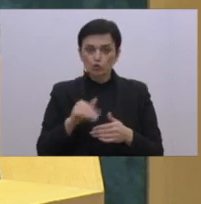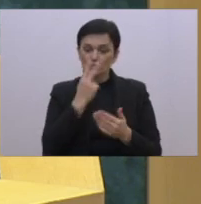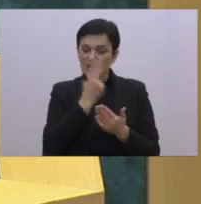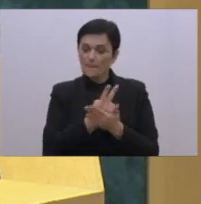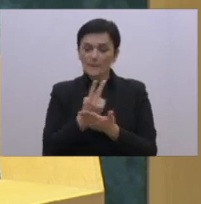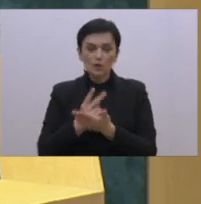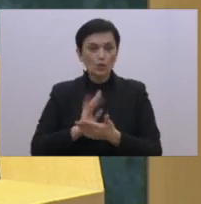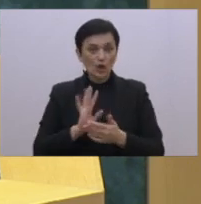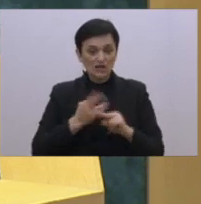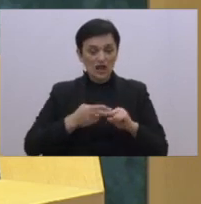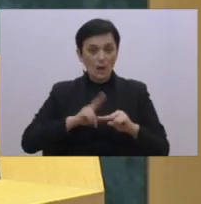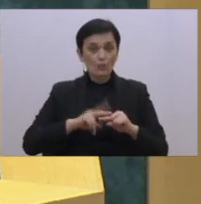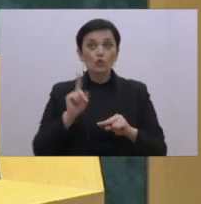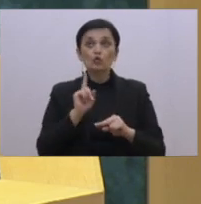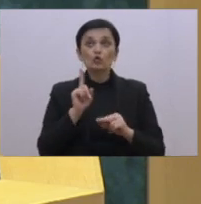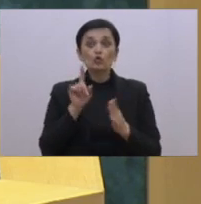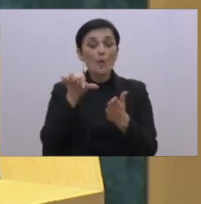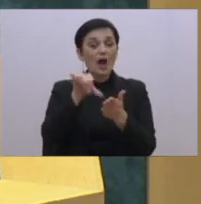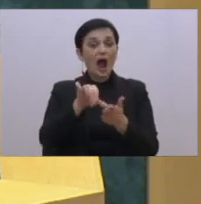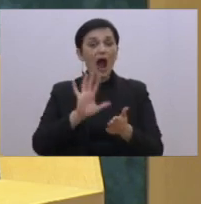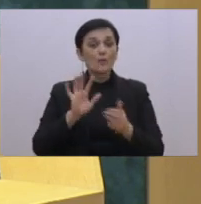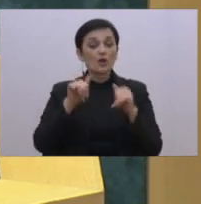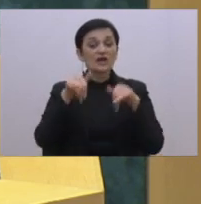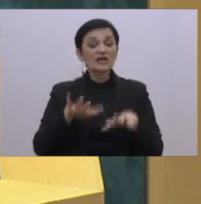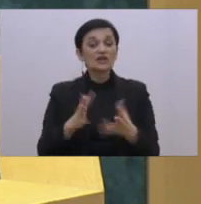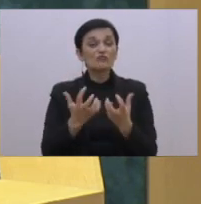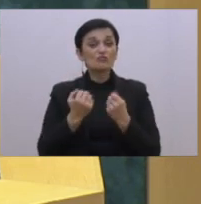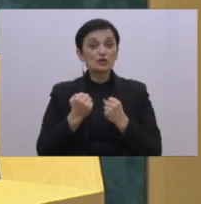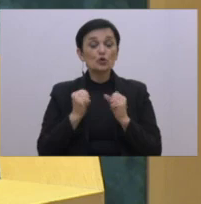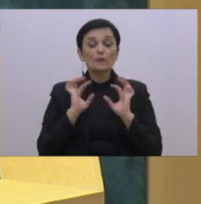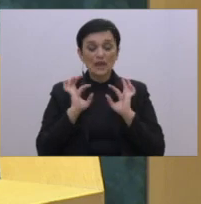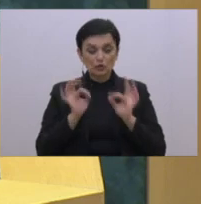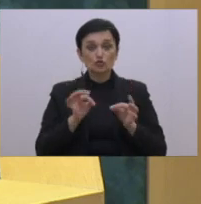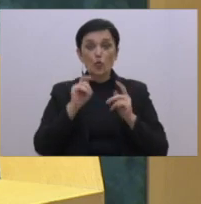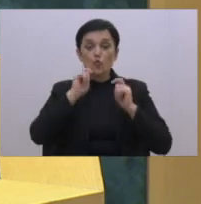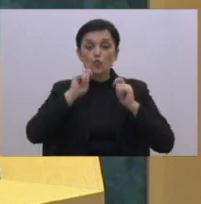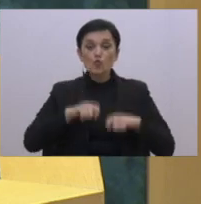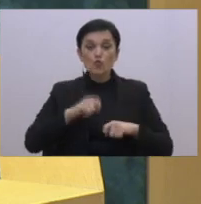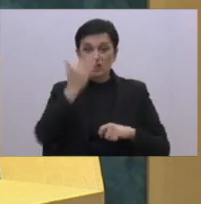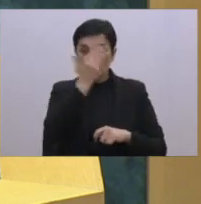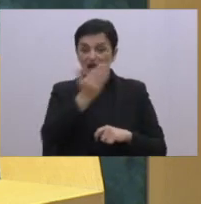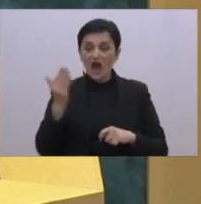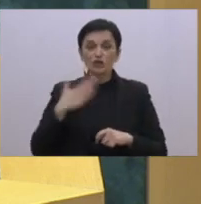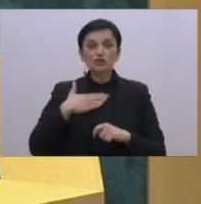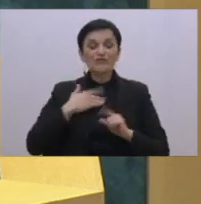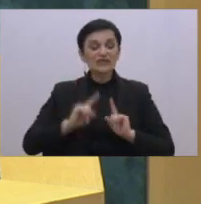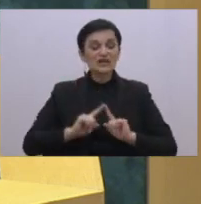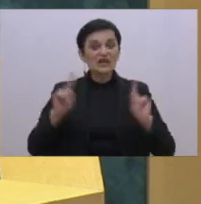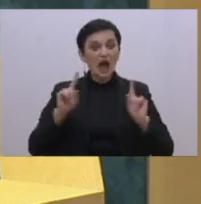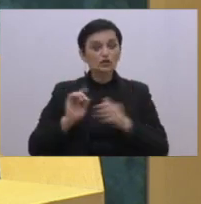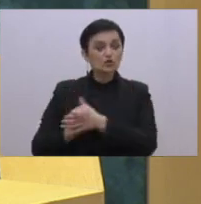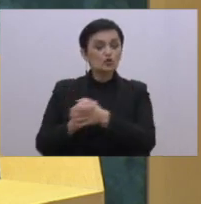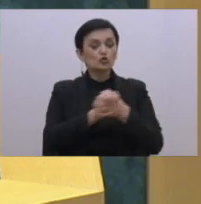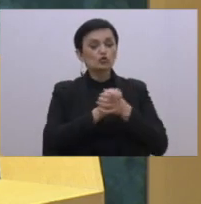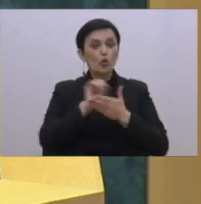ამისა, რომ არ მონაწილეობთ გადაწყვეტილების მიღებაში, სწორედ უკრაინელი ხალხის მიმართ ჩვენი განსაკუთრებული